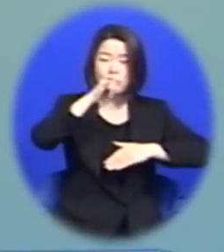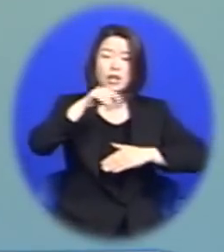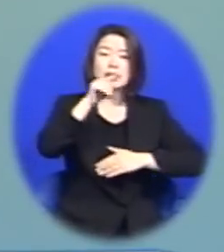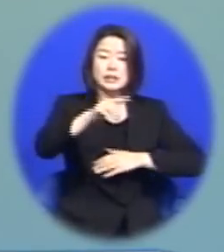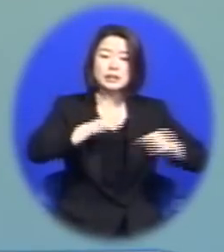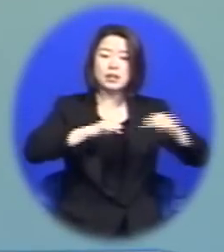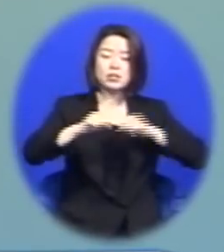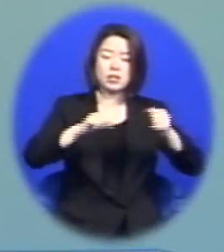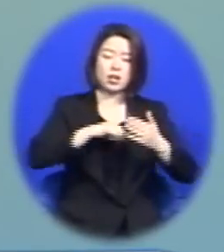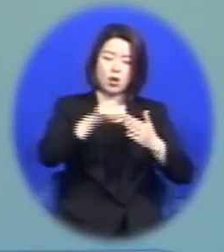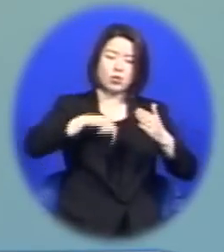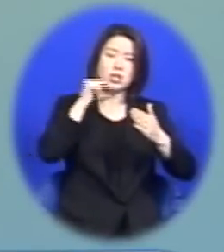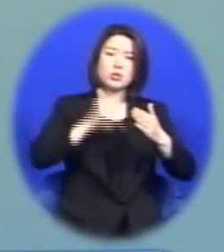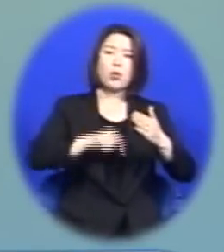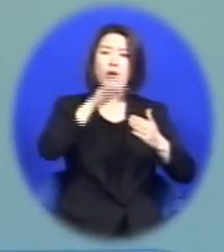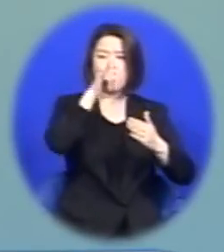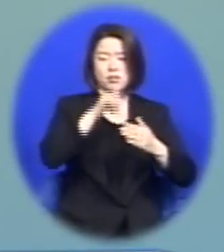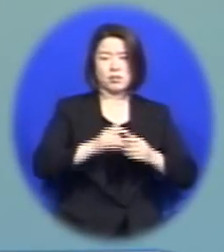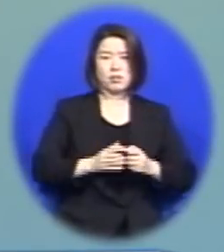있어요